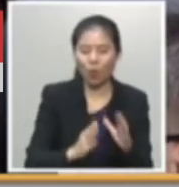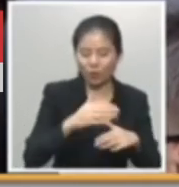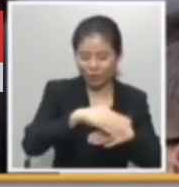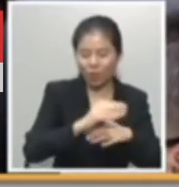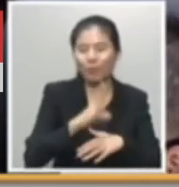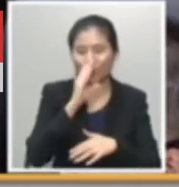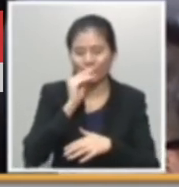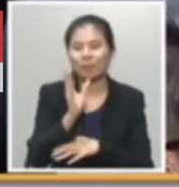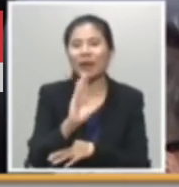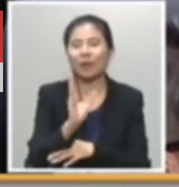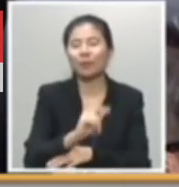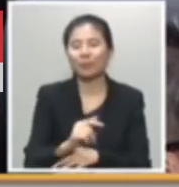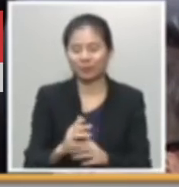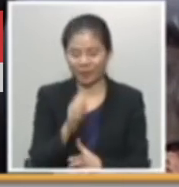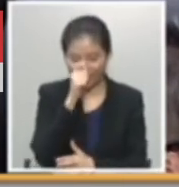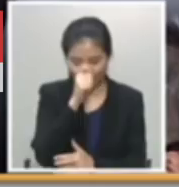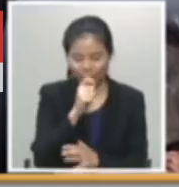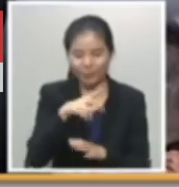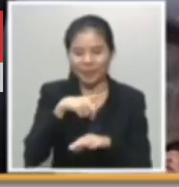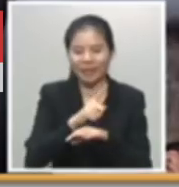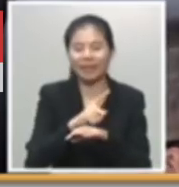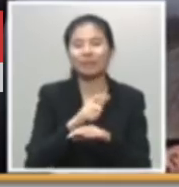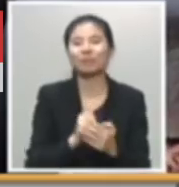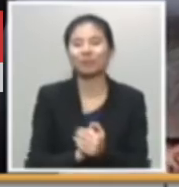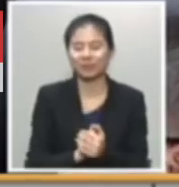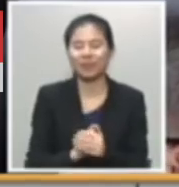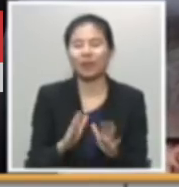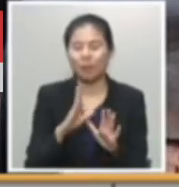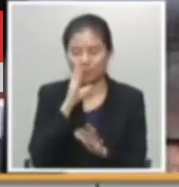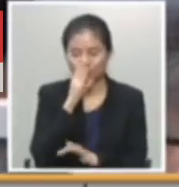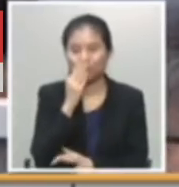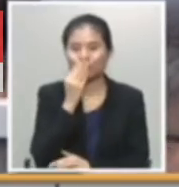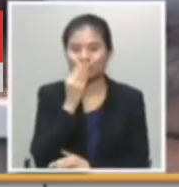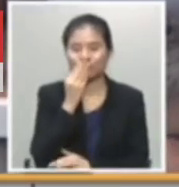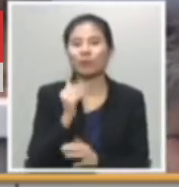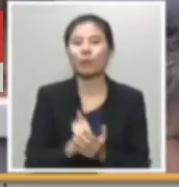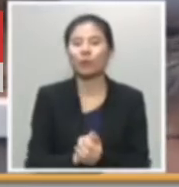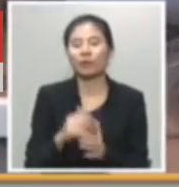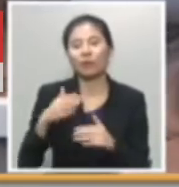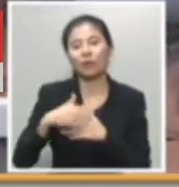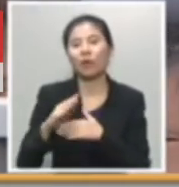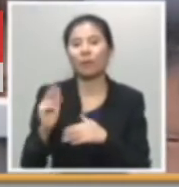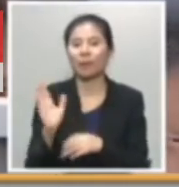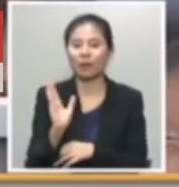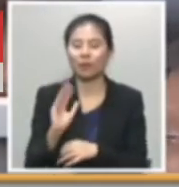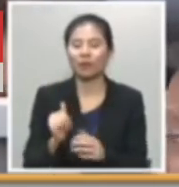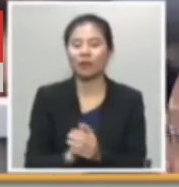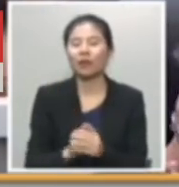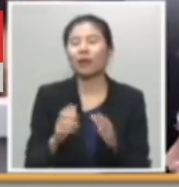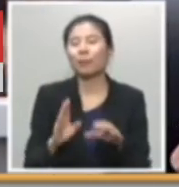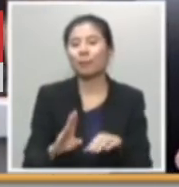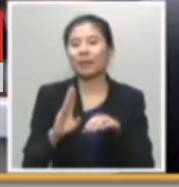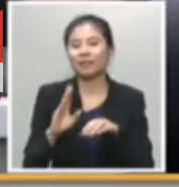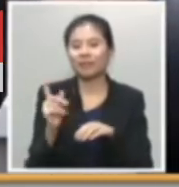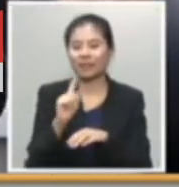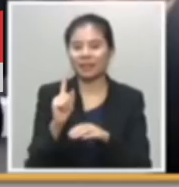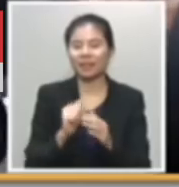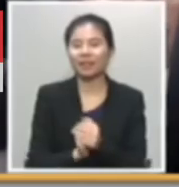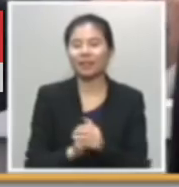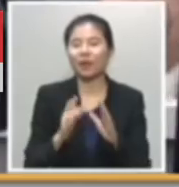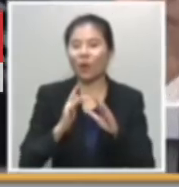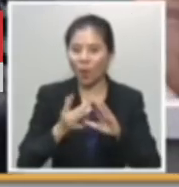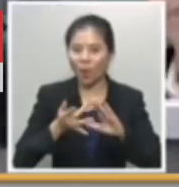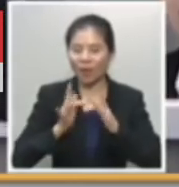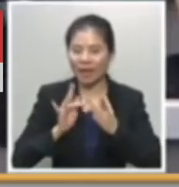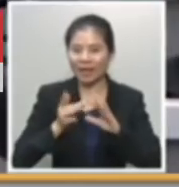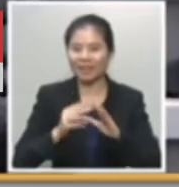ประธานครับผมเคารพท่านมากฮะเอาละผมจะเลี่ยงผมจะไม่พูดถึงคนใครนอกบริษัทข้ามชาติบริษัทออนไลน์ยักษ์